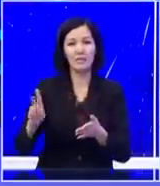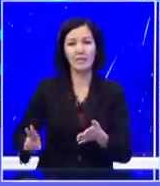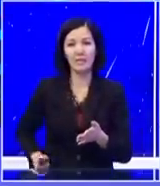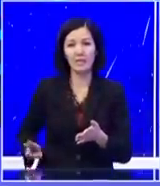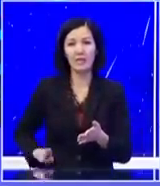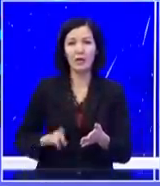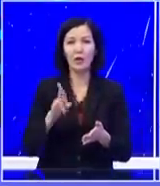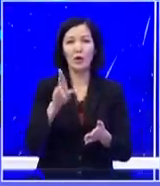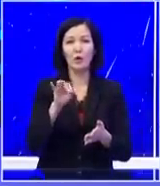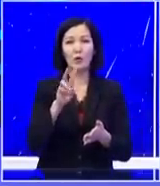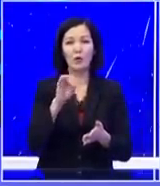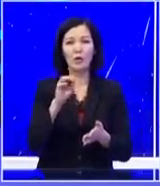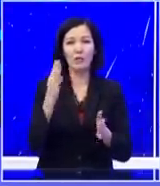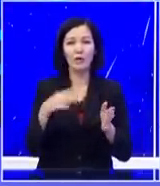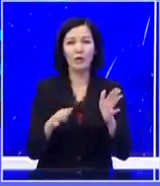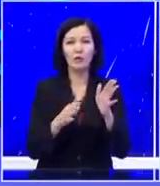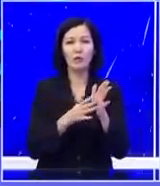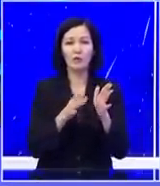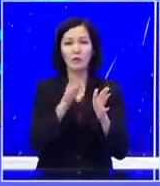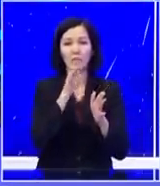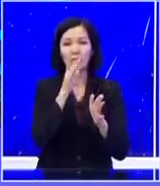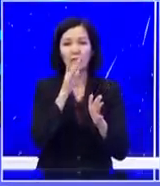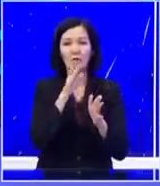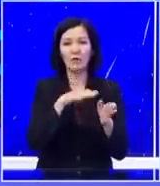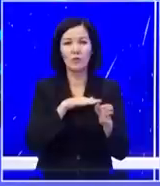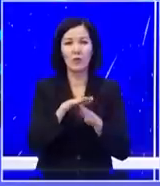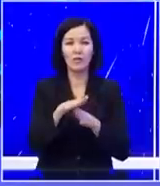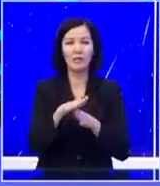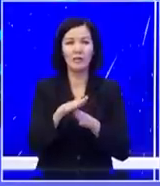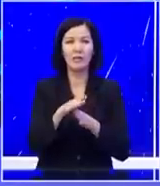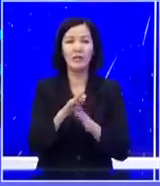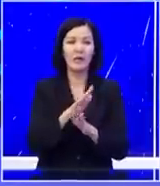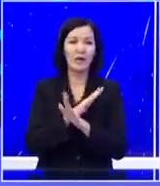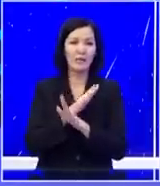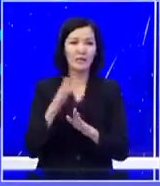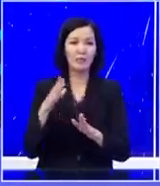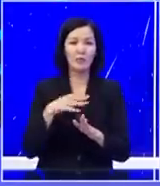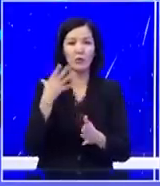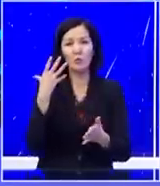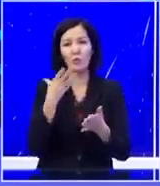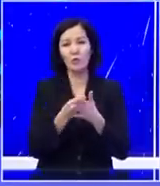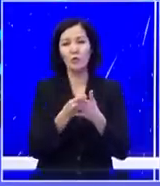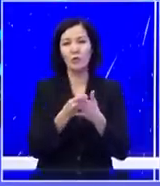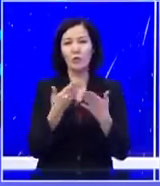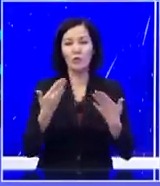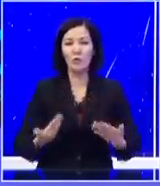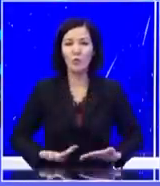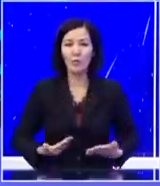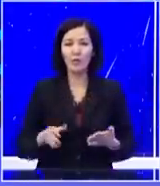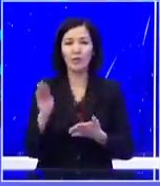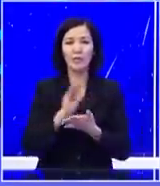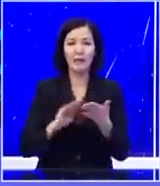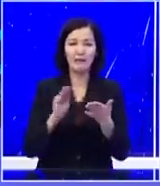жасқа қараған шағында дүниеден озды. Ұлт мақтанышы отандық телевизия тарланы. Саналы ғұмырында ел мен жер